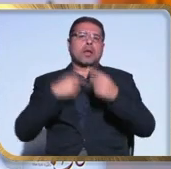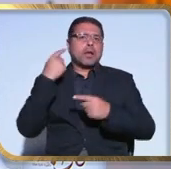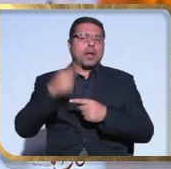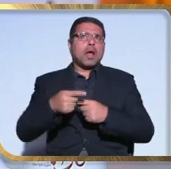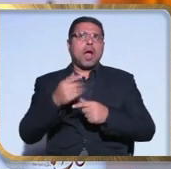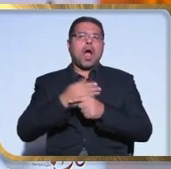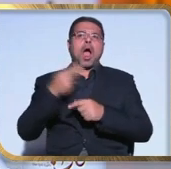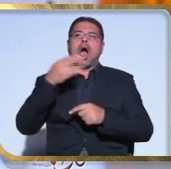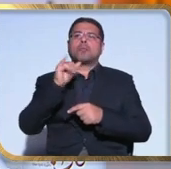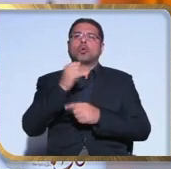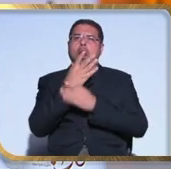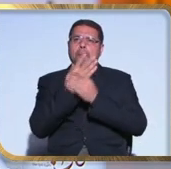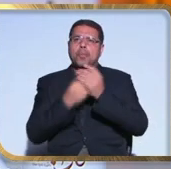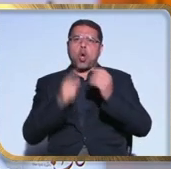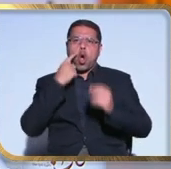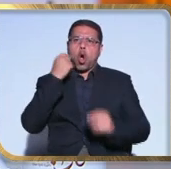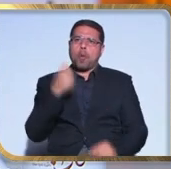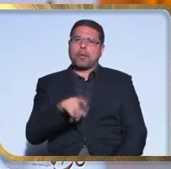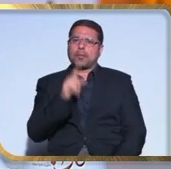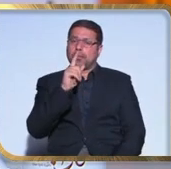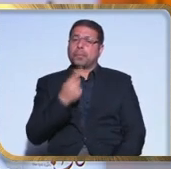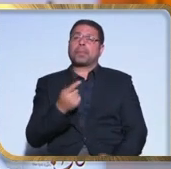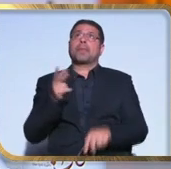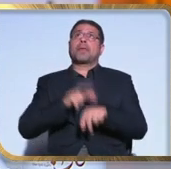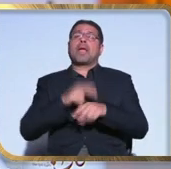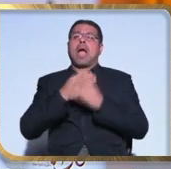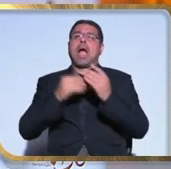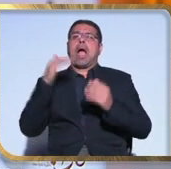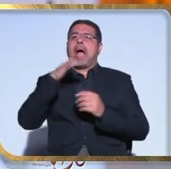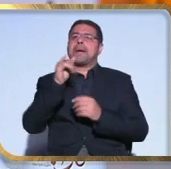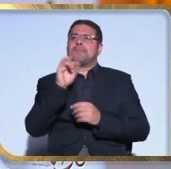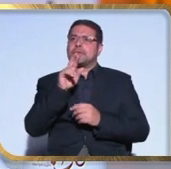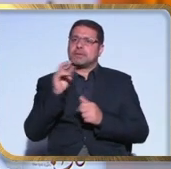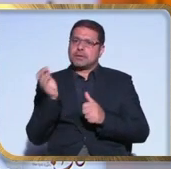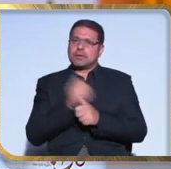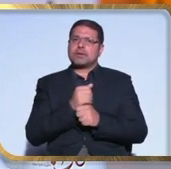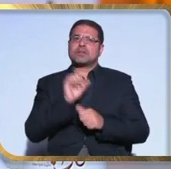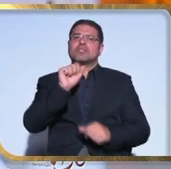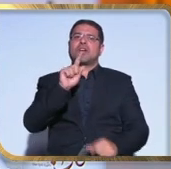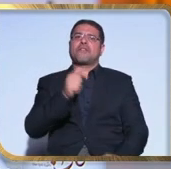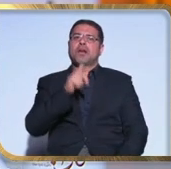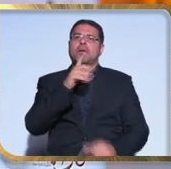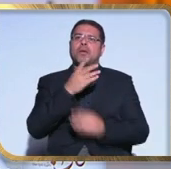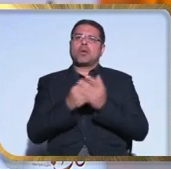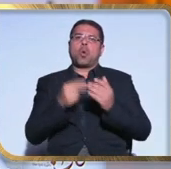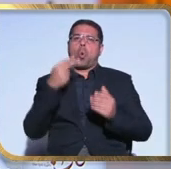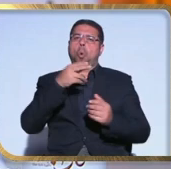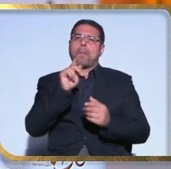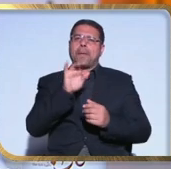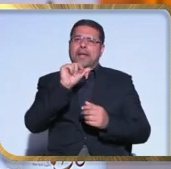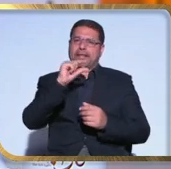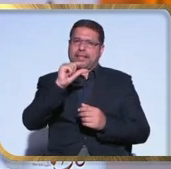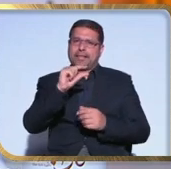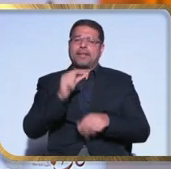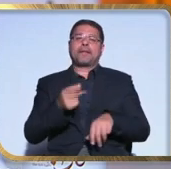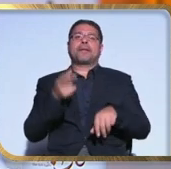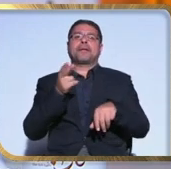زي عبد الله بن عمر وابنه حمزه وزوجته صفيه بنت ابي عبيد